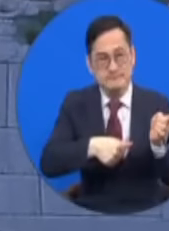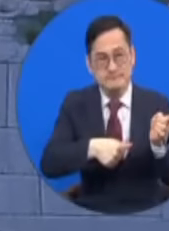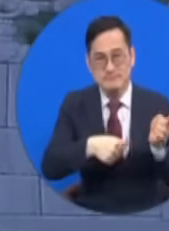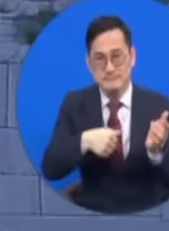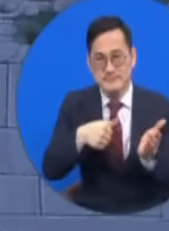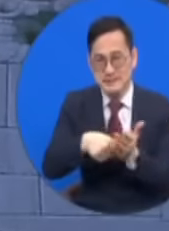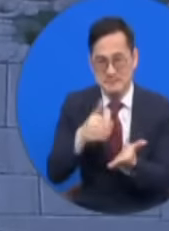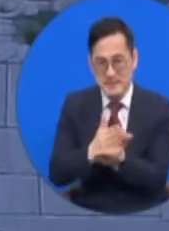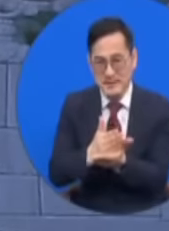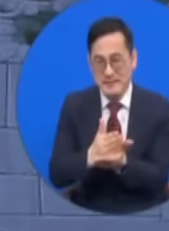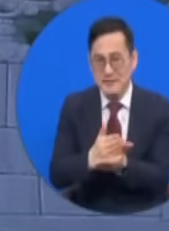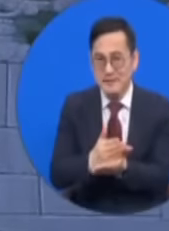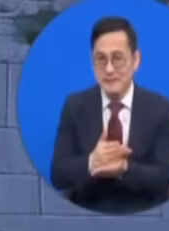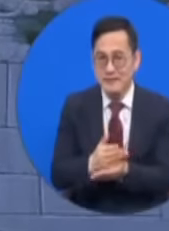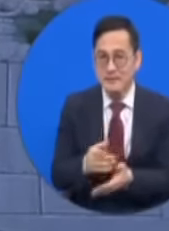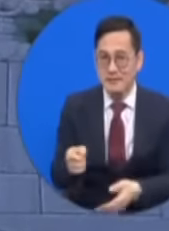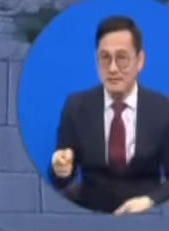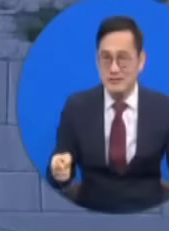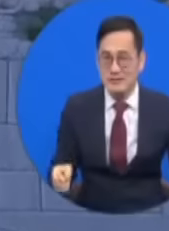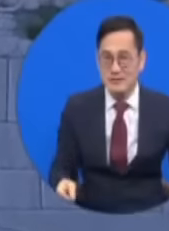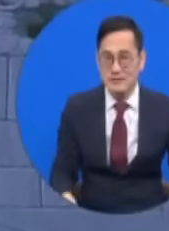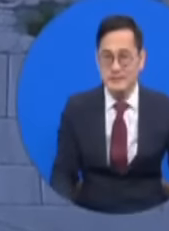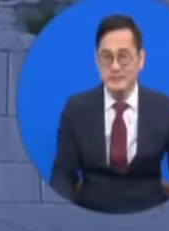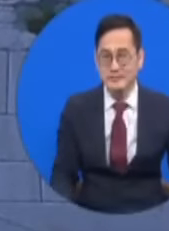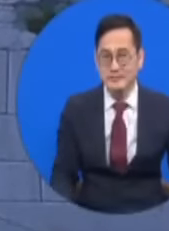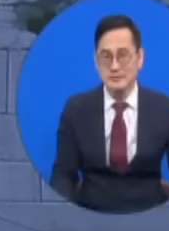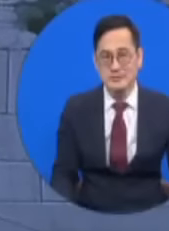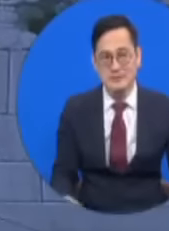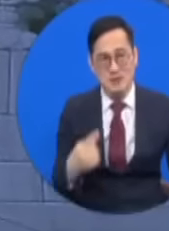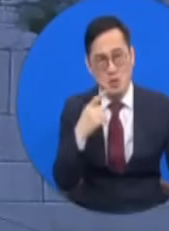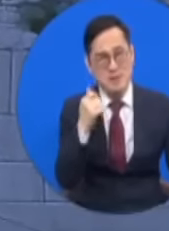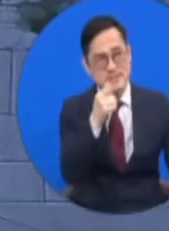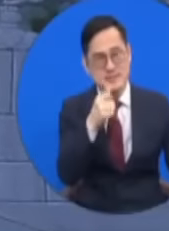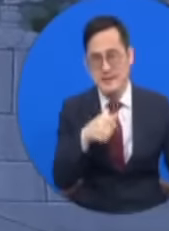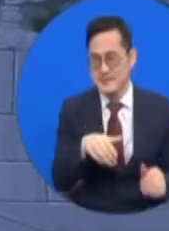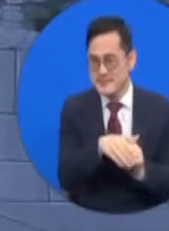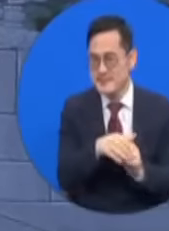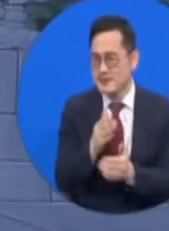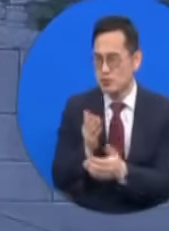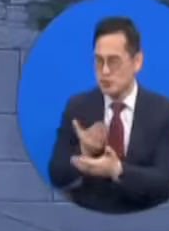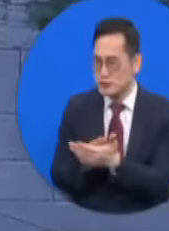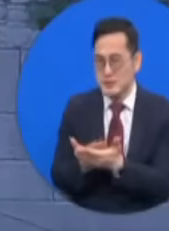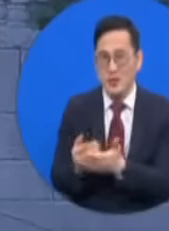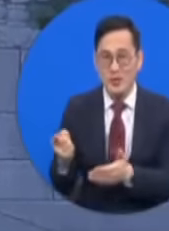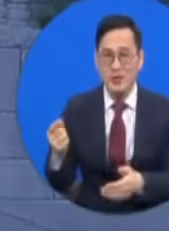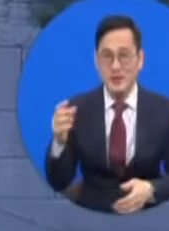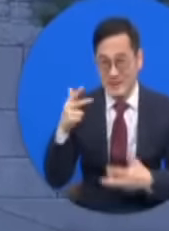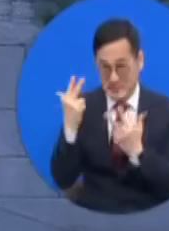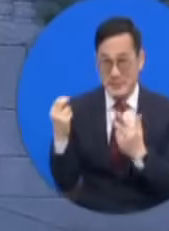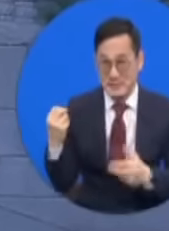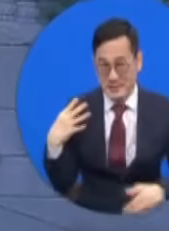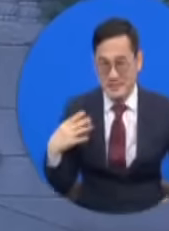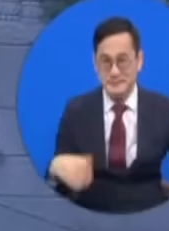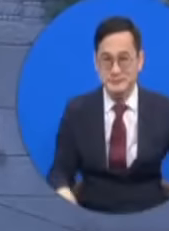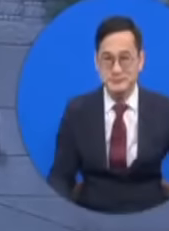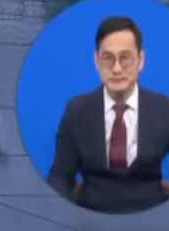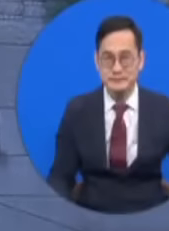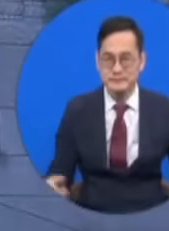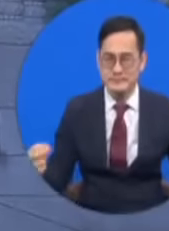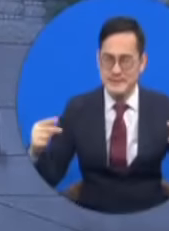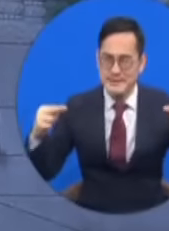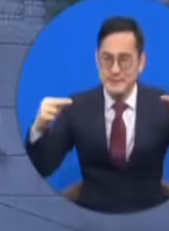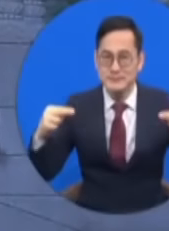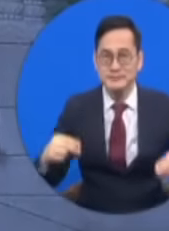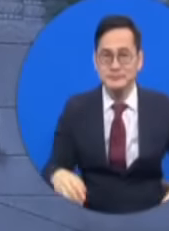우리가 잠깐 이 선거 판세에 대한 얘기 나눠봤잖아요. 박성기 전 대변인께서는 차관도 하셨고 청와대 대변인도 하셨으니까 광진갑,